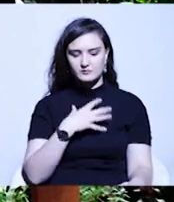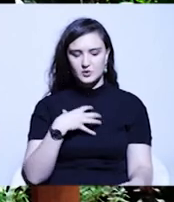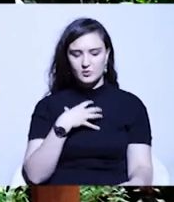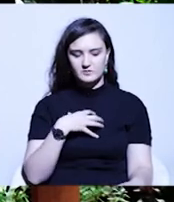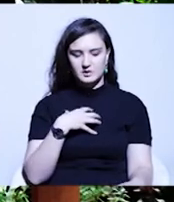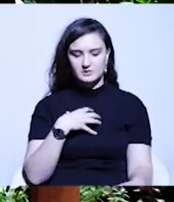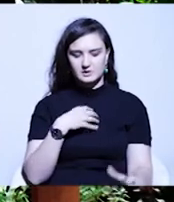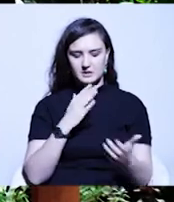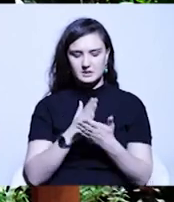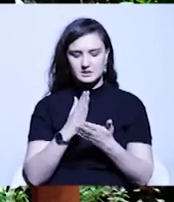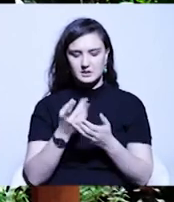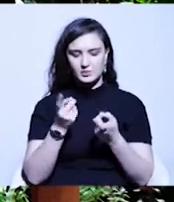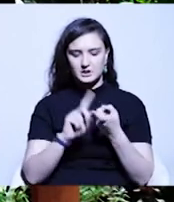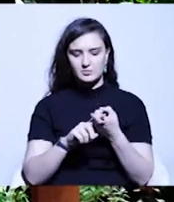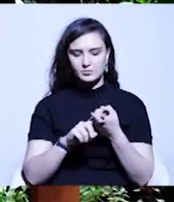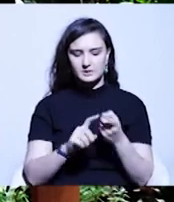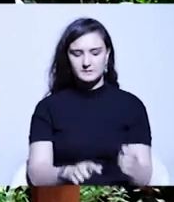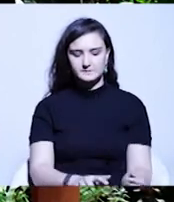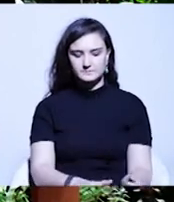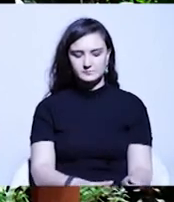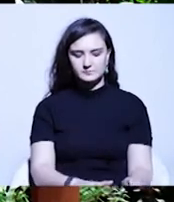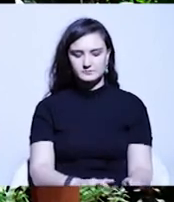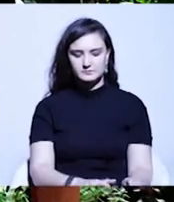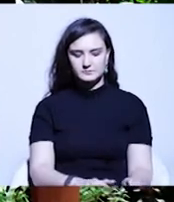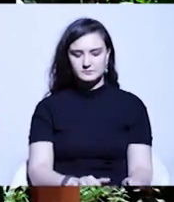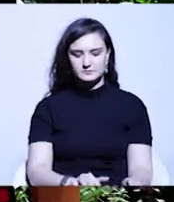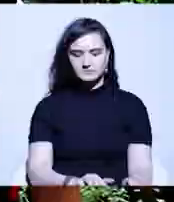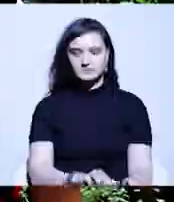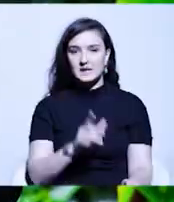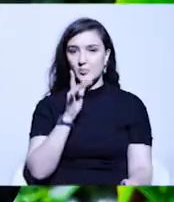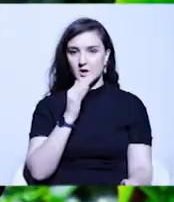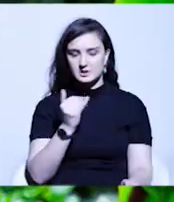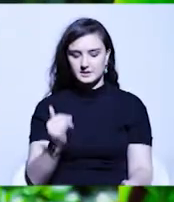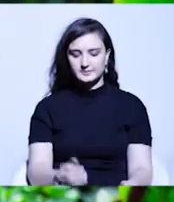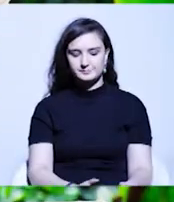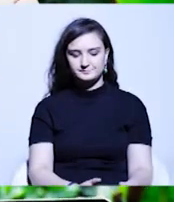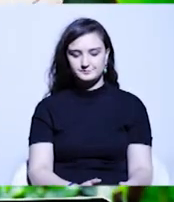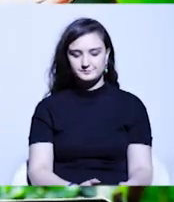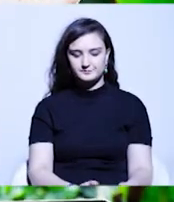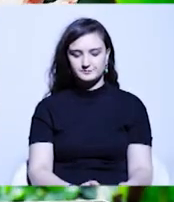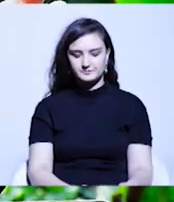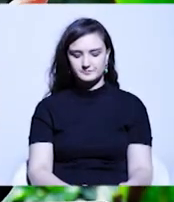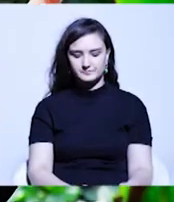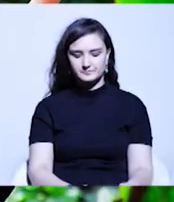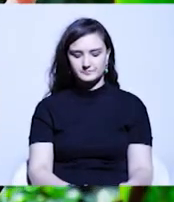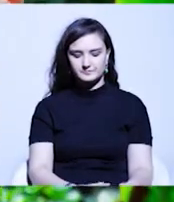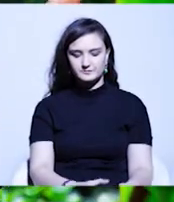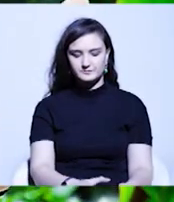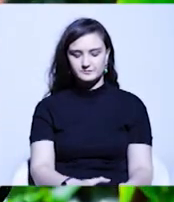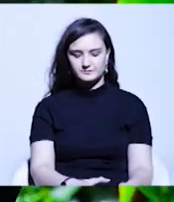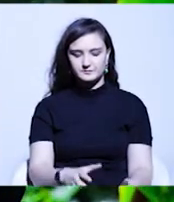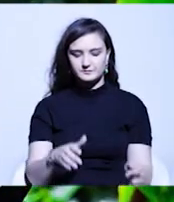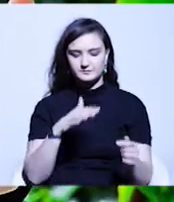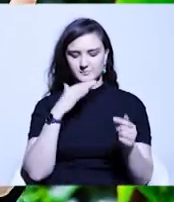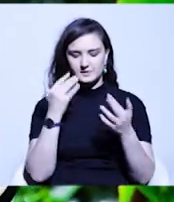მნიშვნელოვნად არის განსაზღვრული და დაკავშირებული ეპოქის მსოფხედველობასთან. Და გავდავხედეთ უამრავ